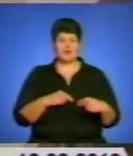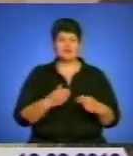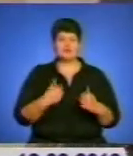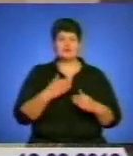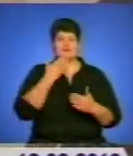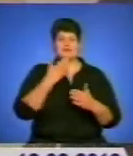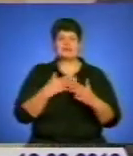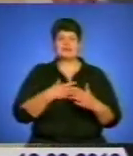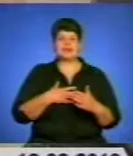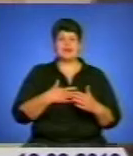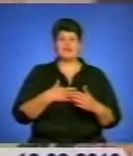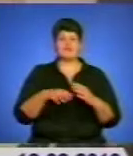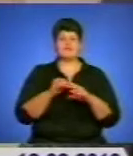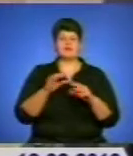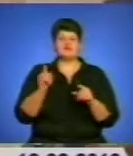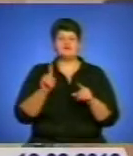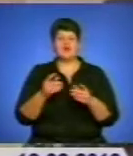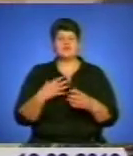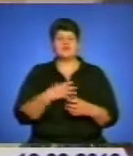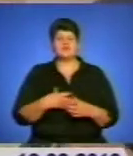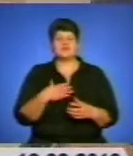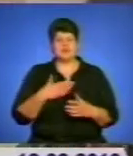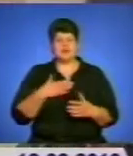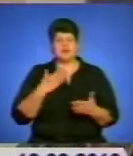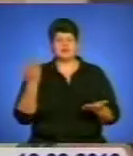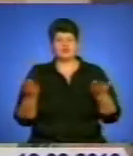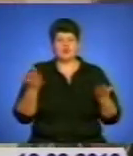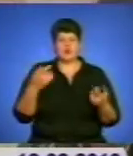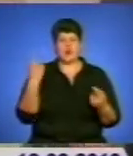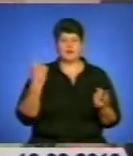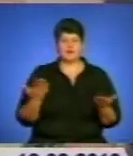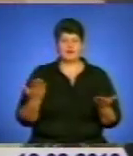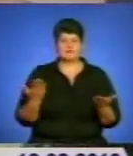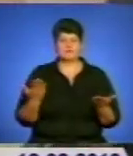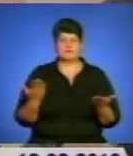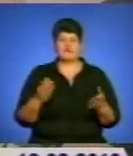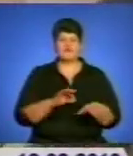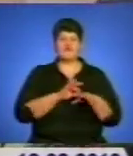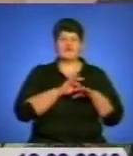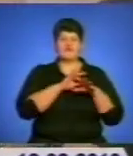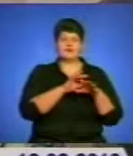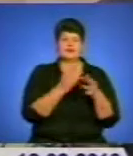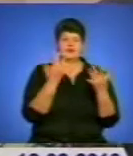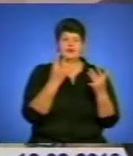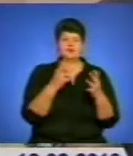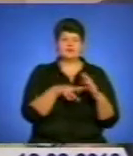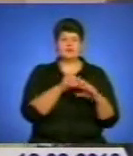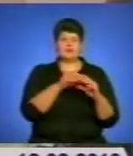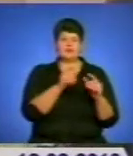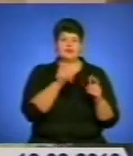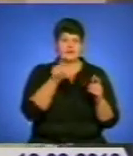виборців. Скажіть мені, будь ласка, що важливіше для нашої області, що важливіше для наших людей? Ведення якоїсь кількості депутатів